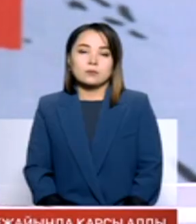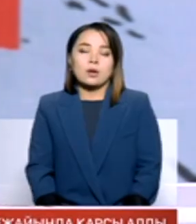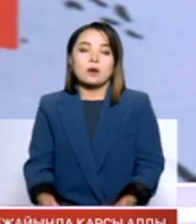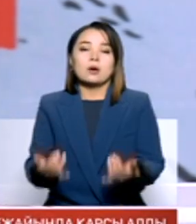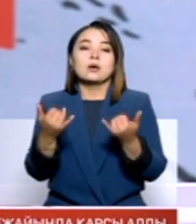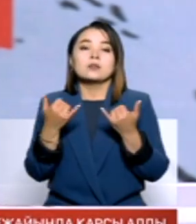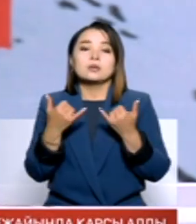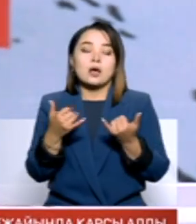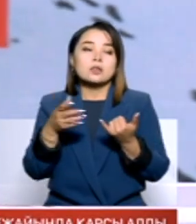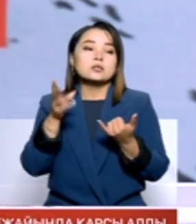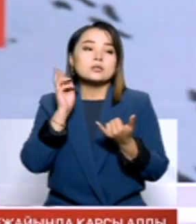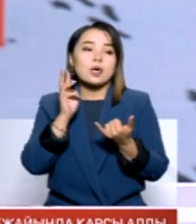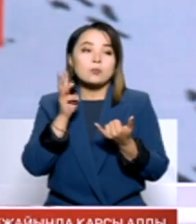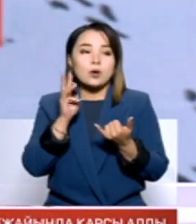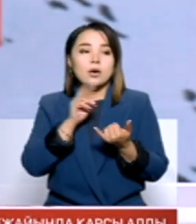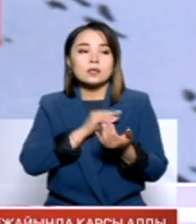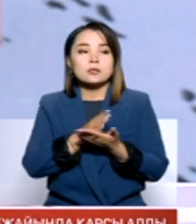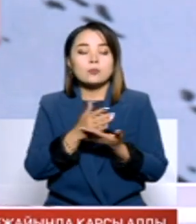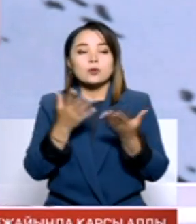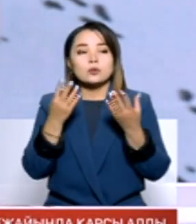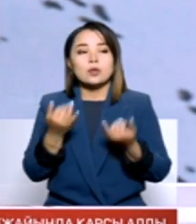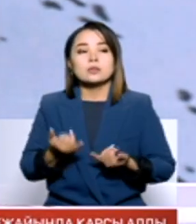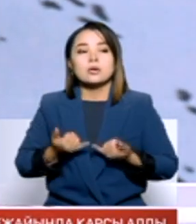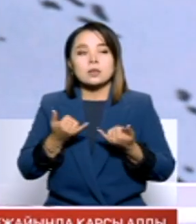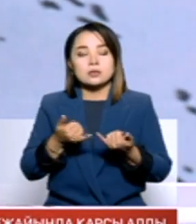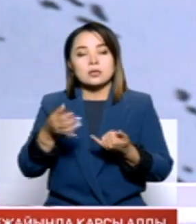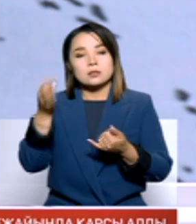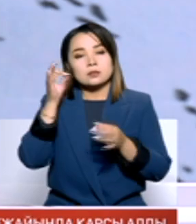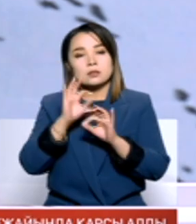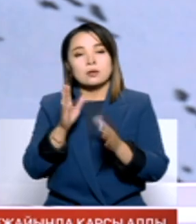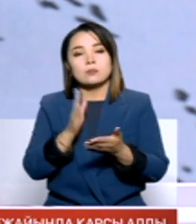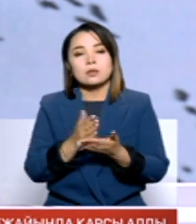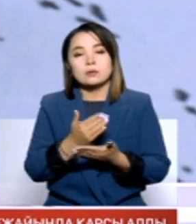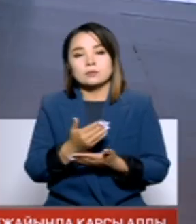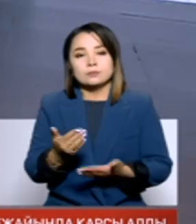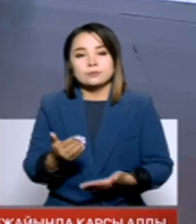дәл бүгін дипломатиялық қызмет күні екенін естеріңізге сала кетейін.